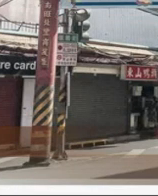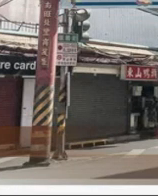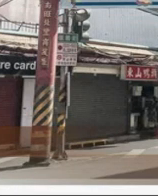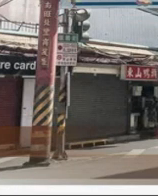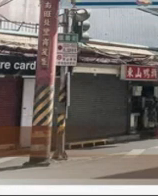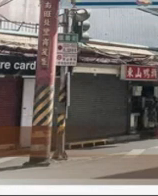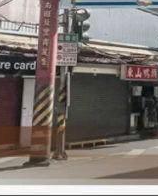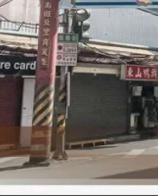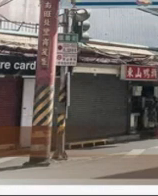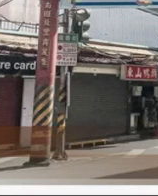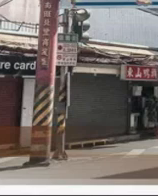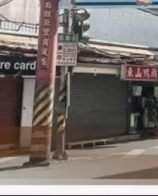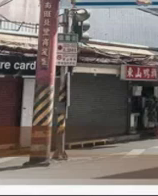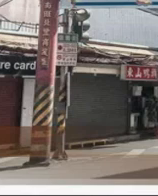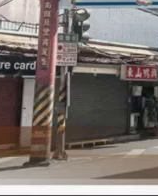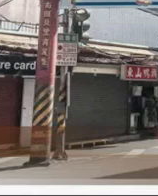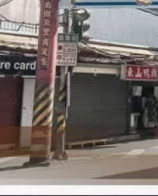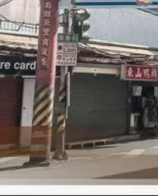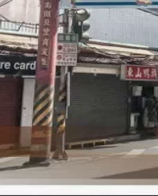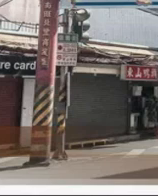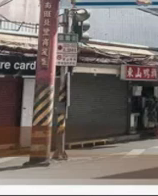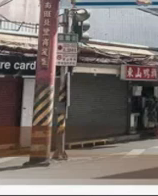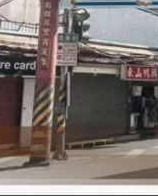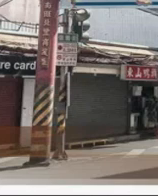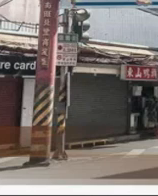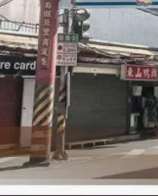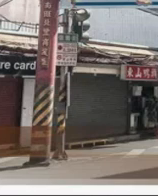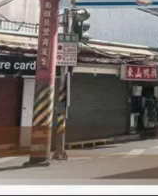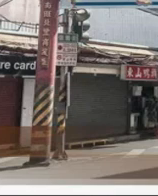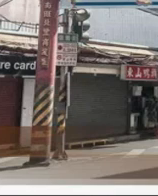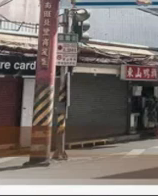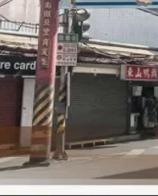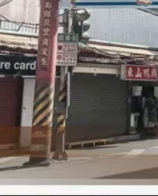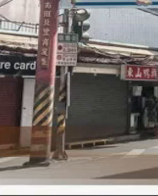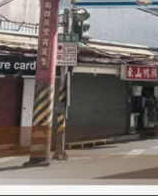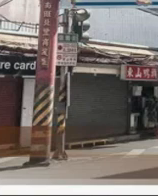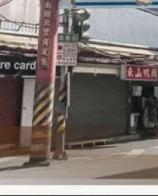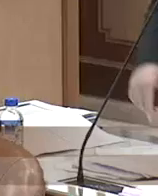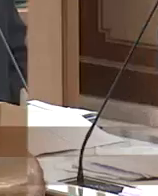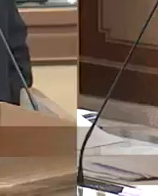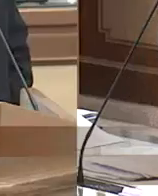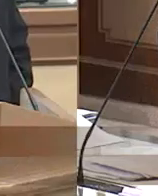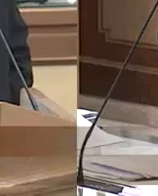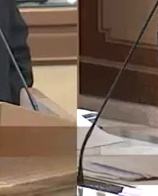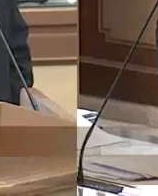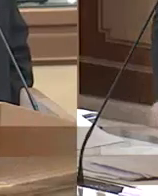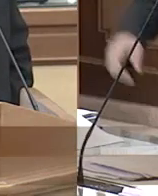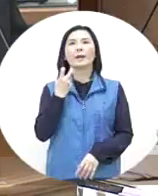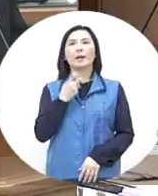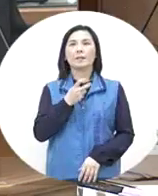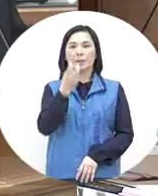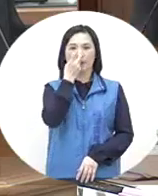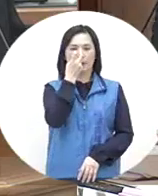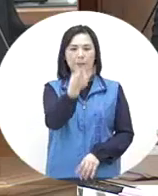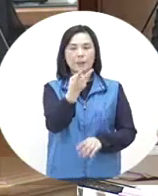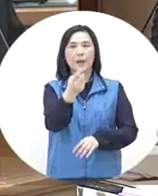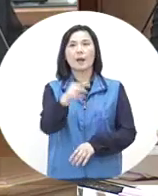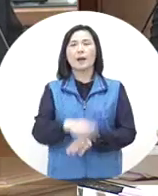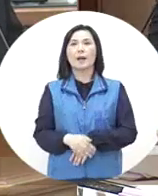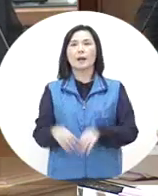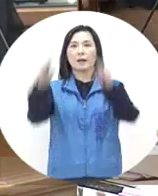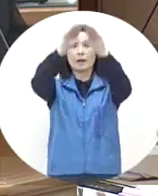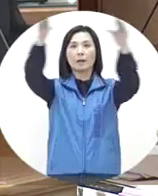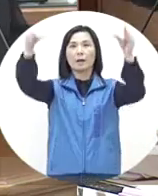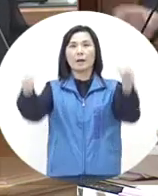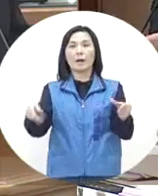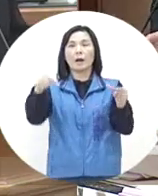起一个会刊，那个会刊是好像被人家检举啊，所以刚刚10:30的会刊说要拆牌楼啊。